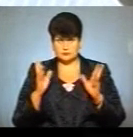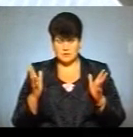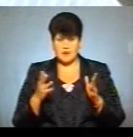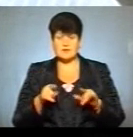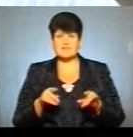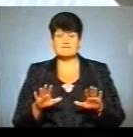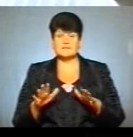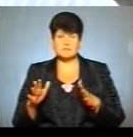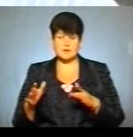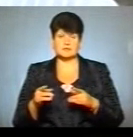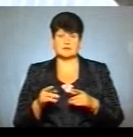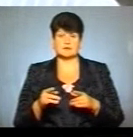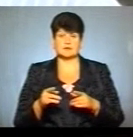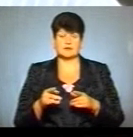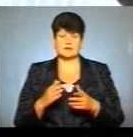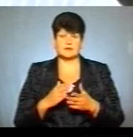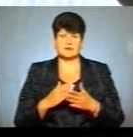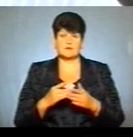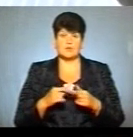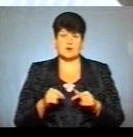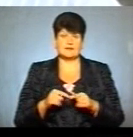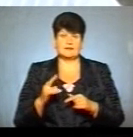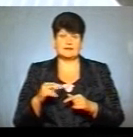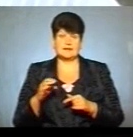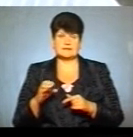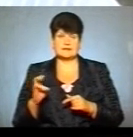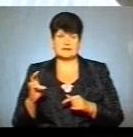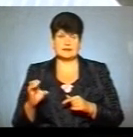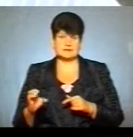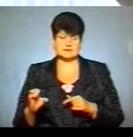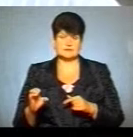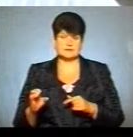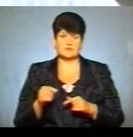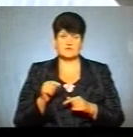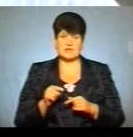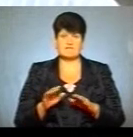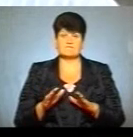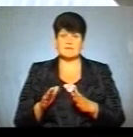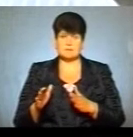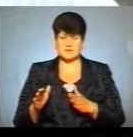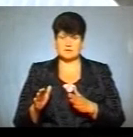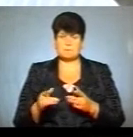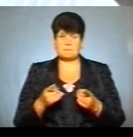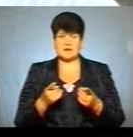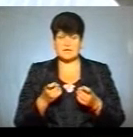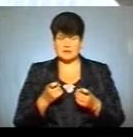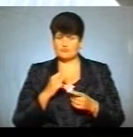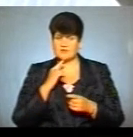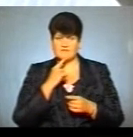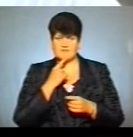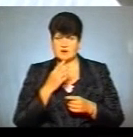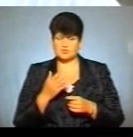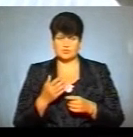випадки і фіксують органи ДСНС, ну, в таких випадках притягнути важко.